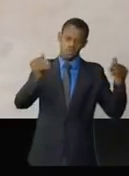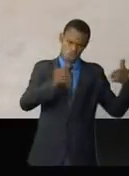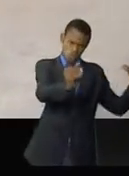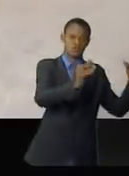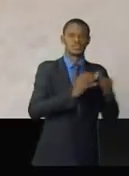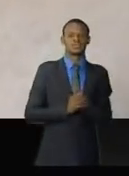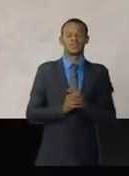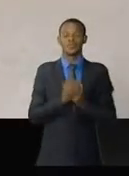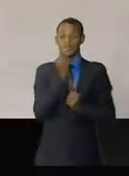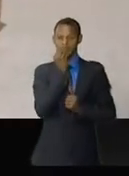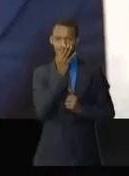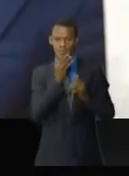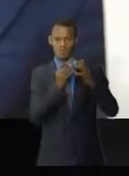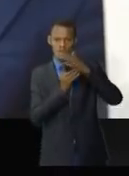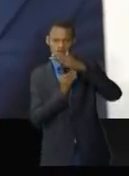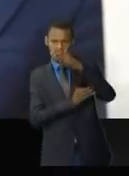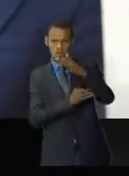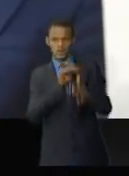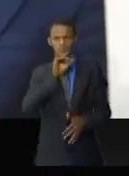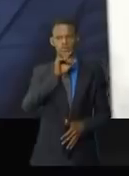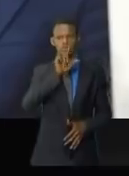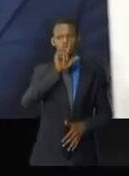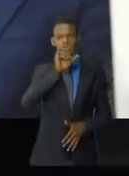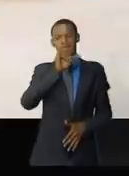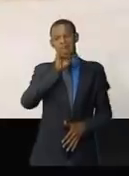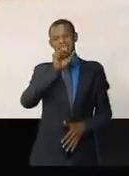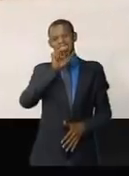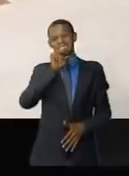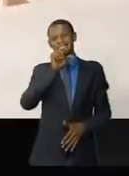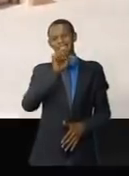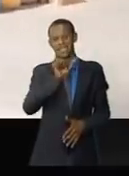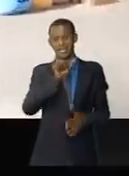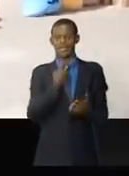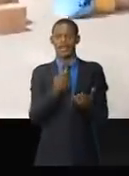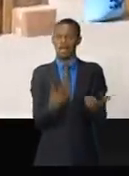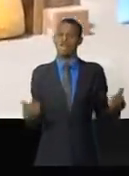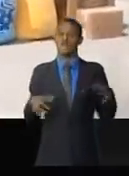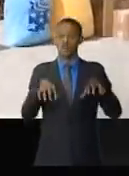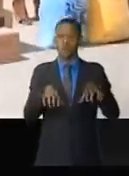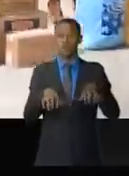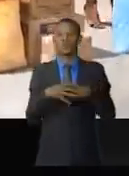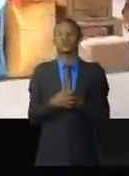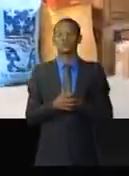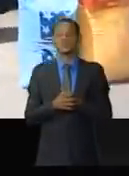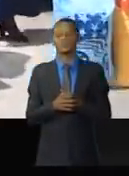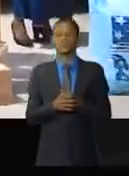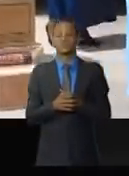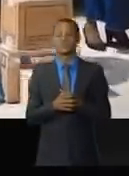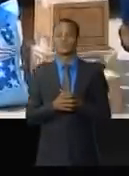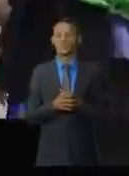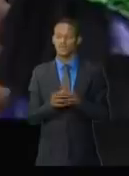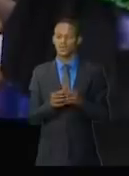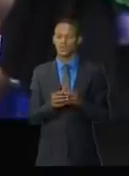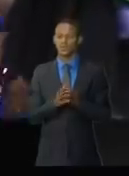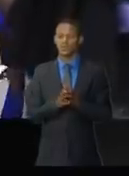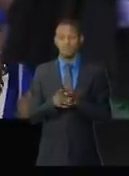aux orphelins, démunis et autres vulnérables de bien passer les fêtes de fin d'année d'abord et ensuite les maintenir en situation permanente